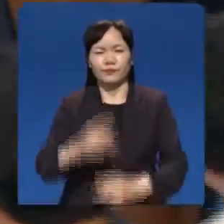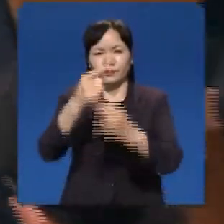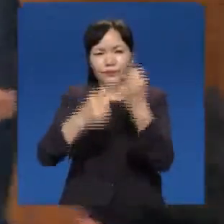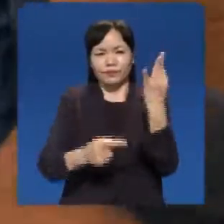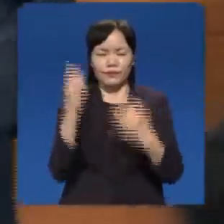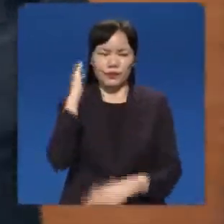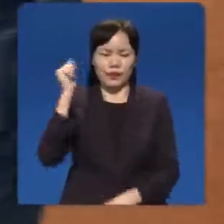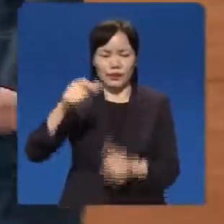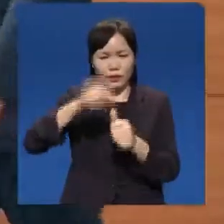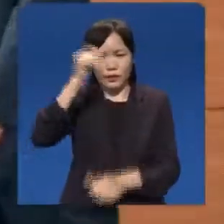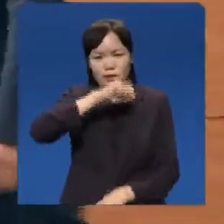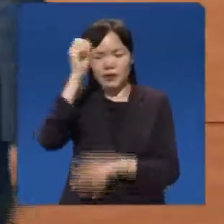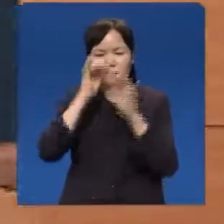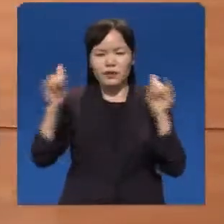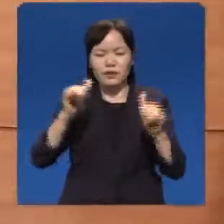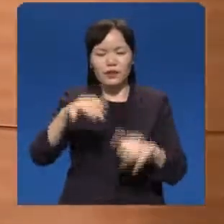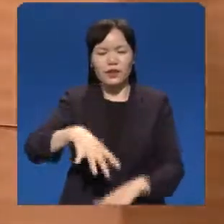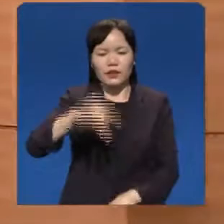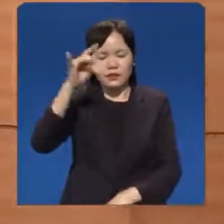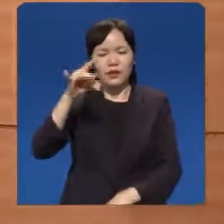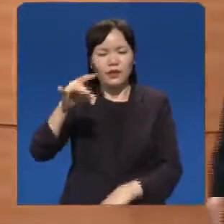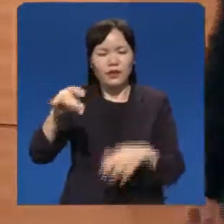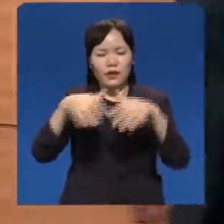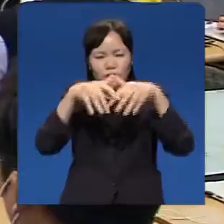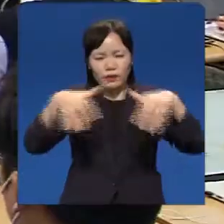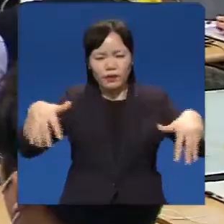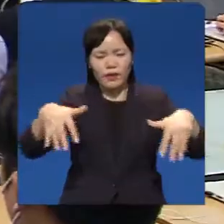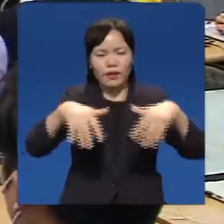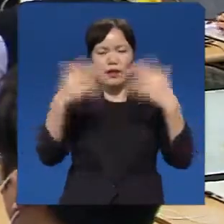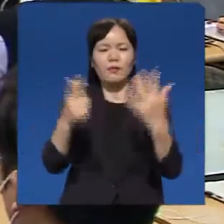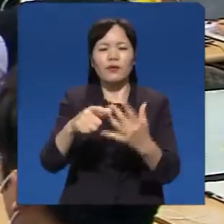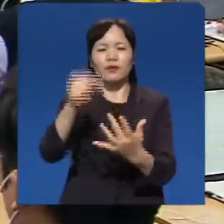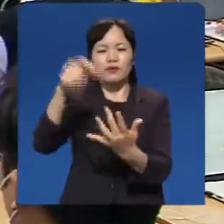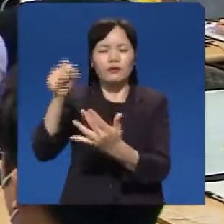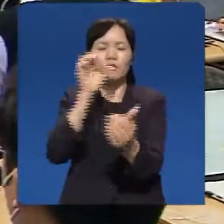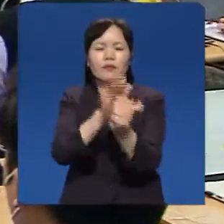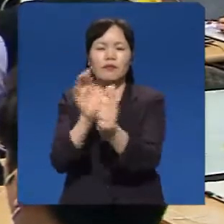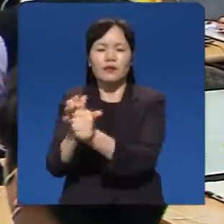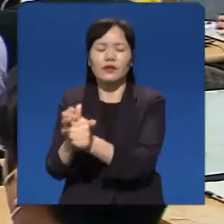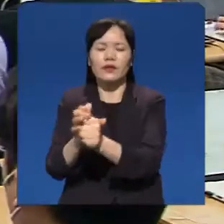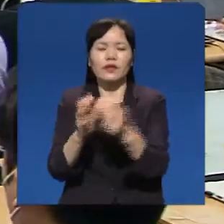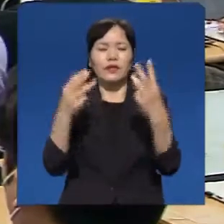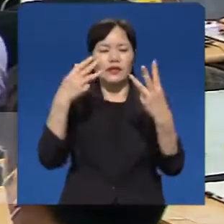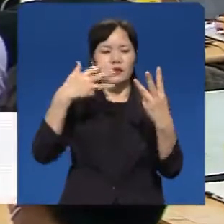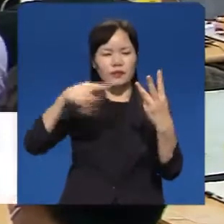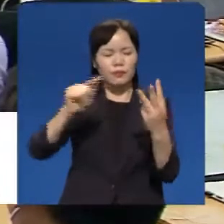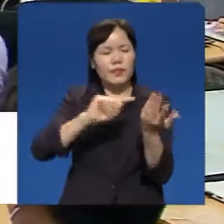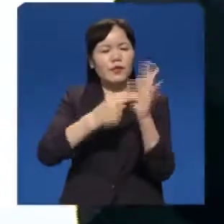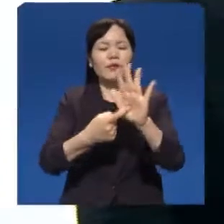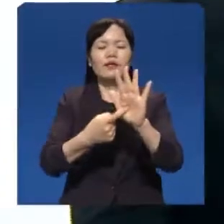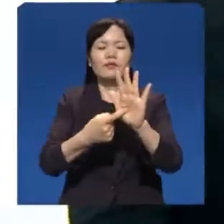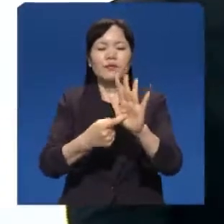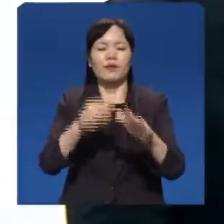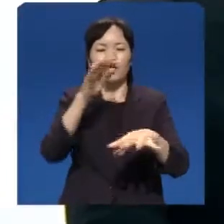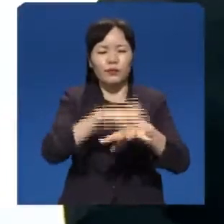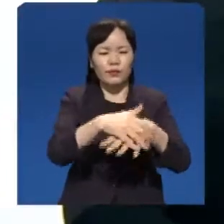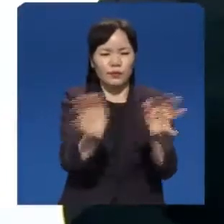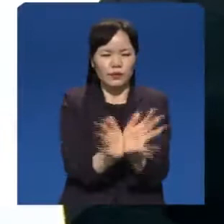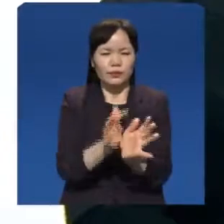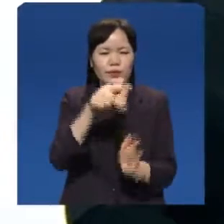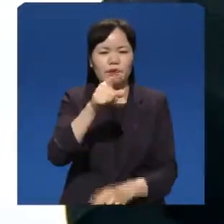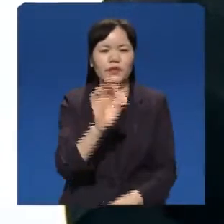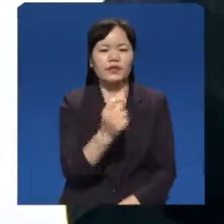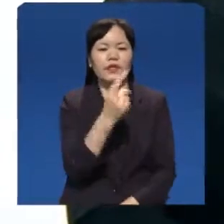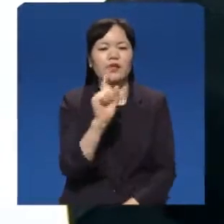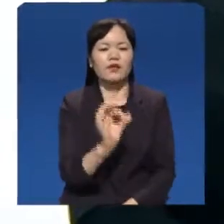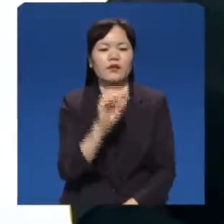윤석열 대통령 당선인이 초대 내각 인선을 모두 마쳤습니다. 3차 내각 발표를 통해 농림축산식품부